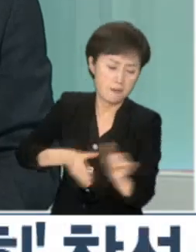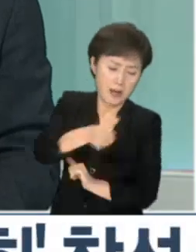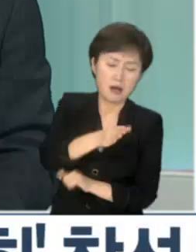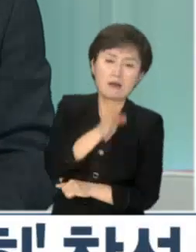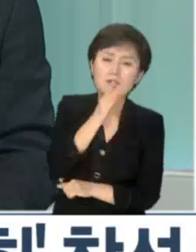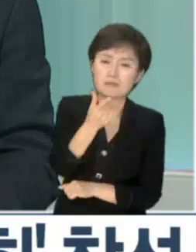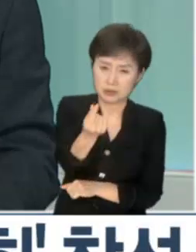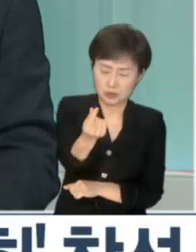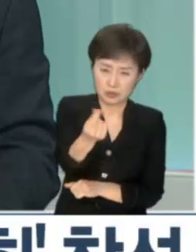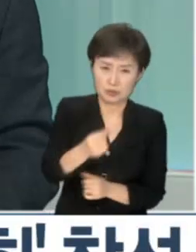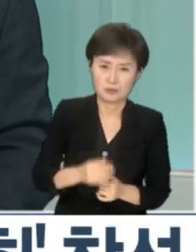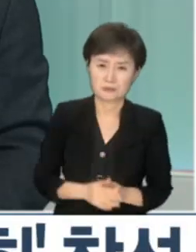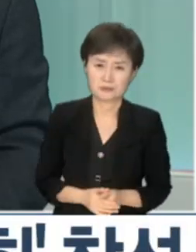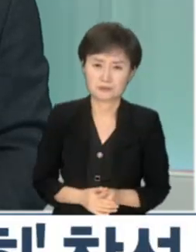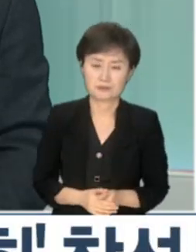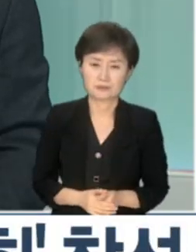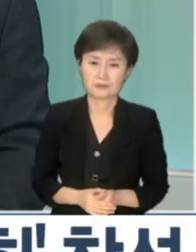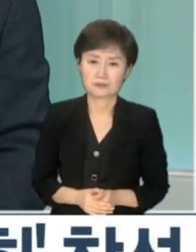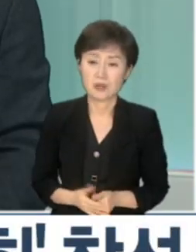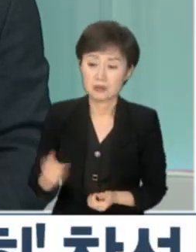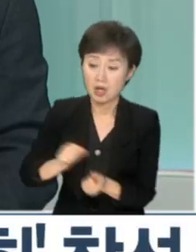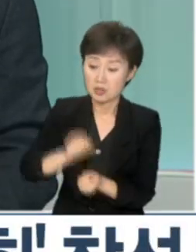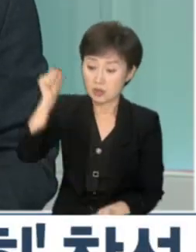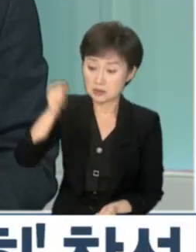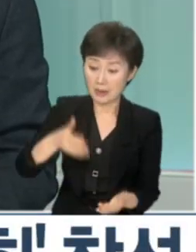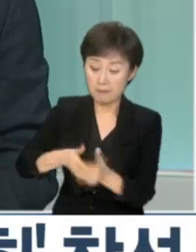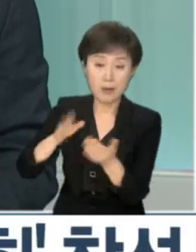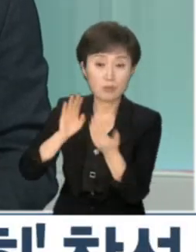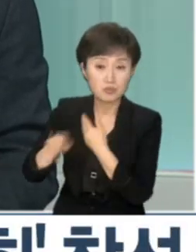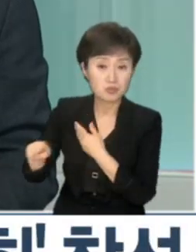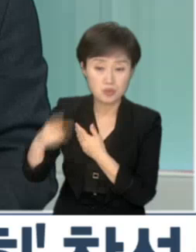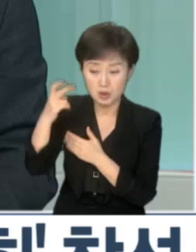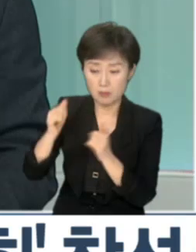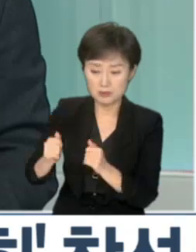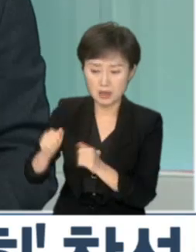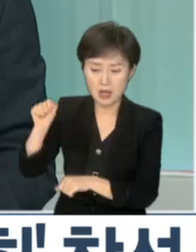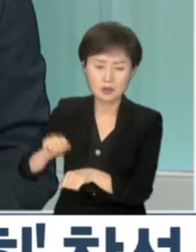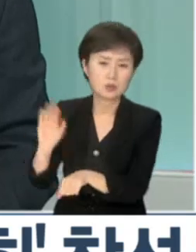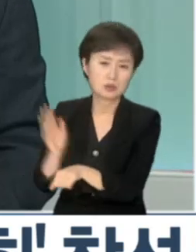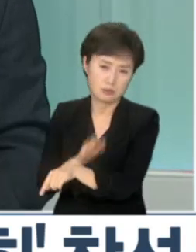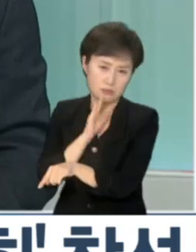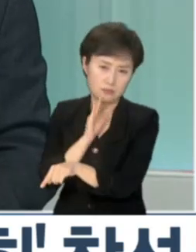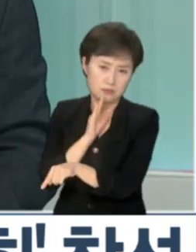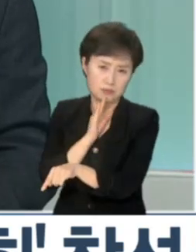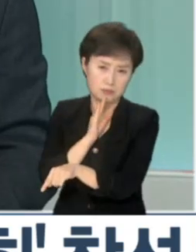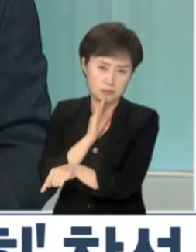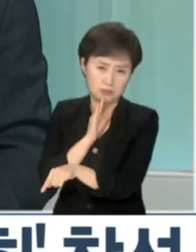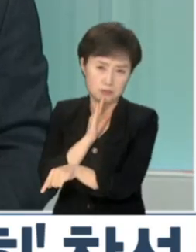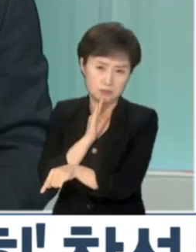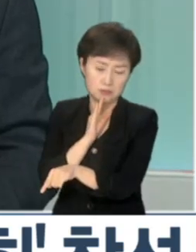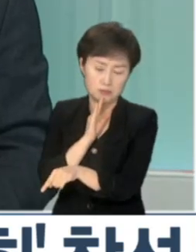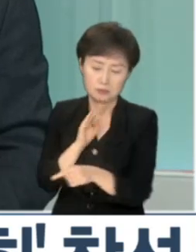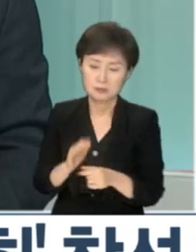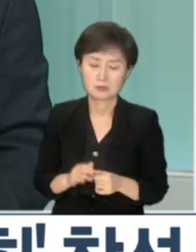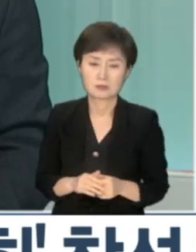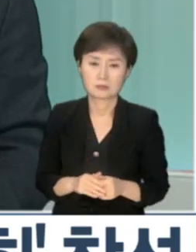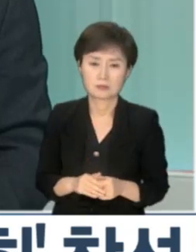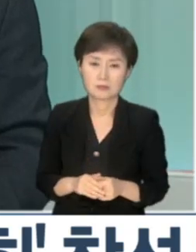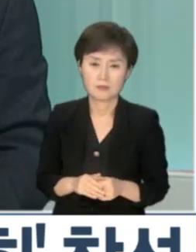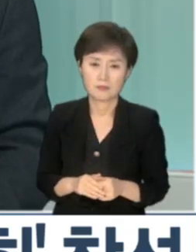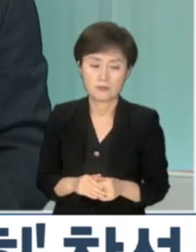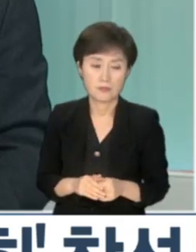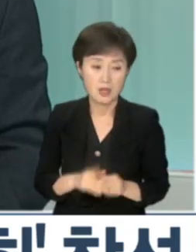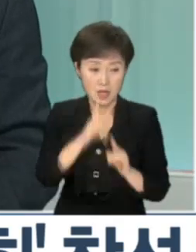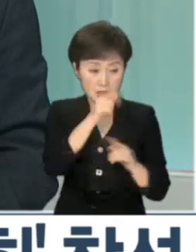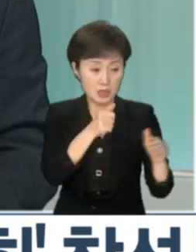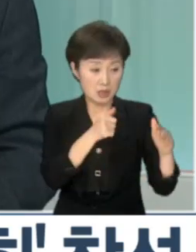아니, 앞으로는 지난번에 영장 기각된 이후에 검찰 리스크가 더 커질 거라고 저는 생각하고 그렇기 때문에 그 이제 편파 수사